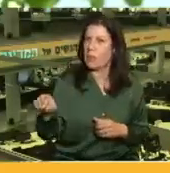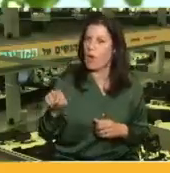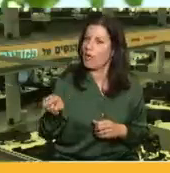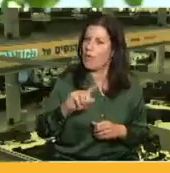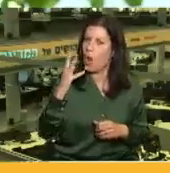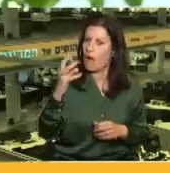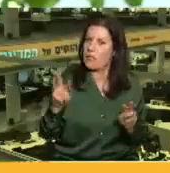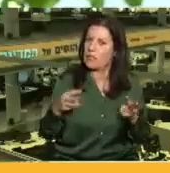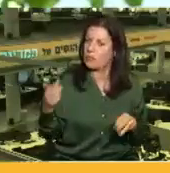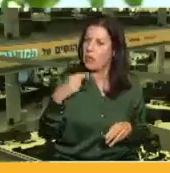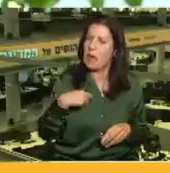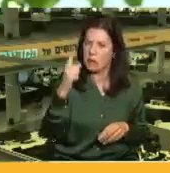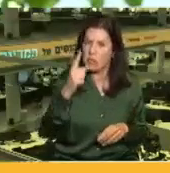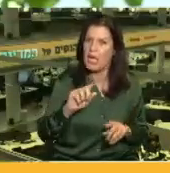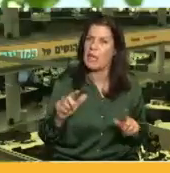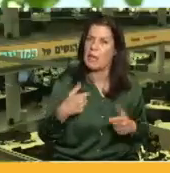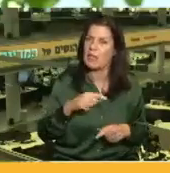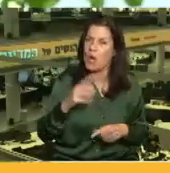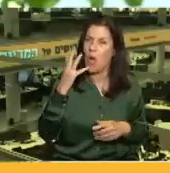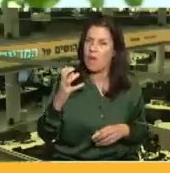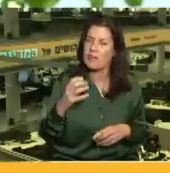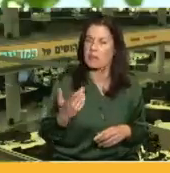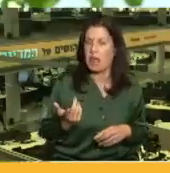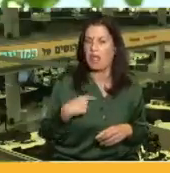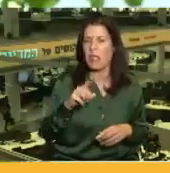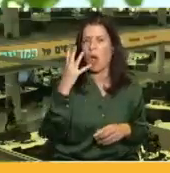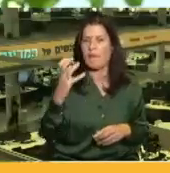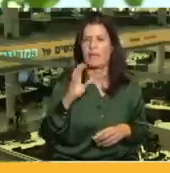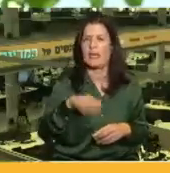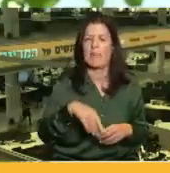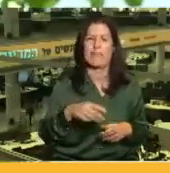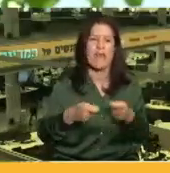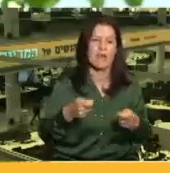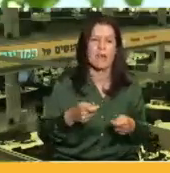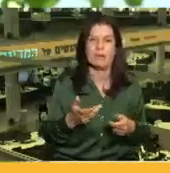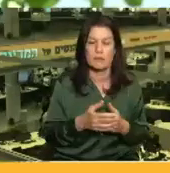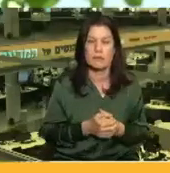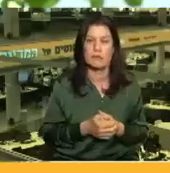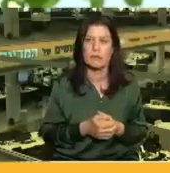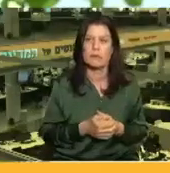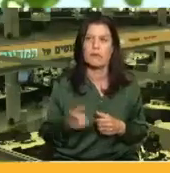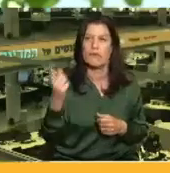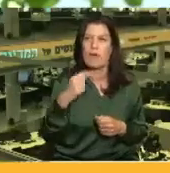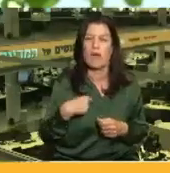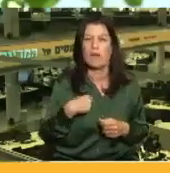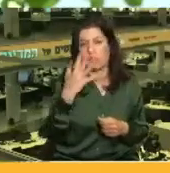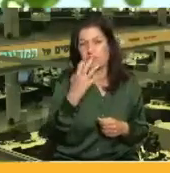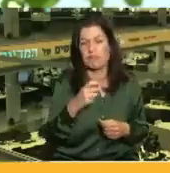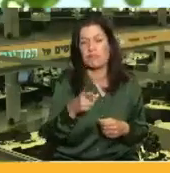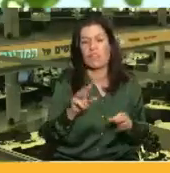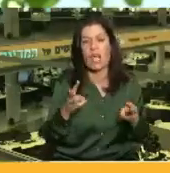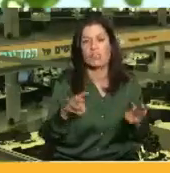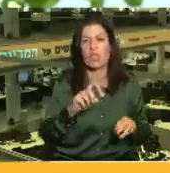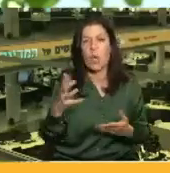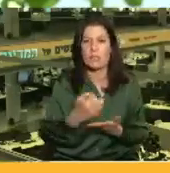הזה. כן, אני אגיד לך למה, את יודעת, אני לא אהבתי את ההפקה, לא אהבתי את זה, לא אהבתי את זה. וכאילו, והוא אומר לי, ואני ממש מתבאס שהשיר הזה לא הצליח. אמרתי לו, למה את חושב שהוא לא